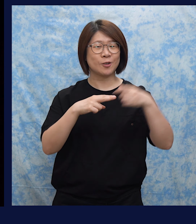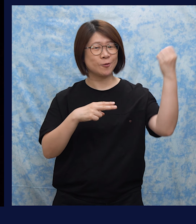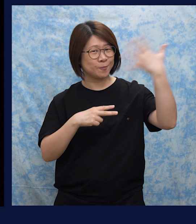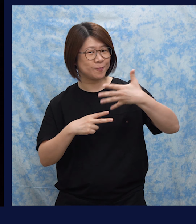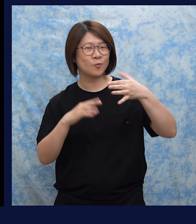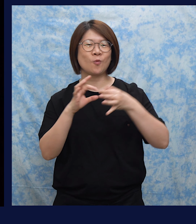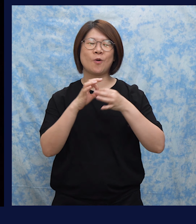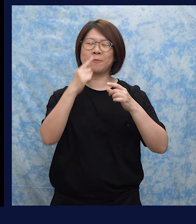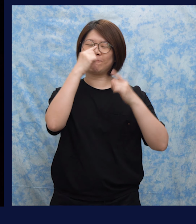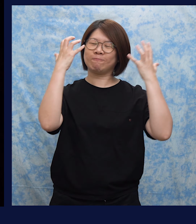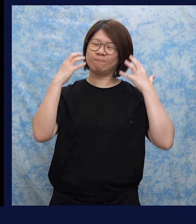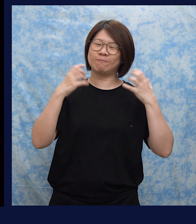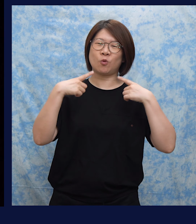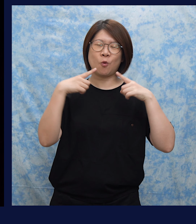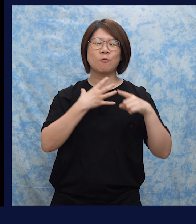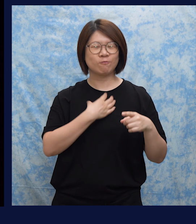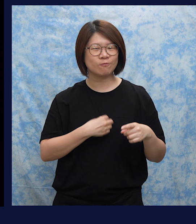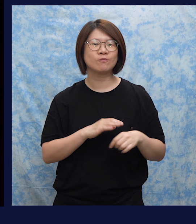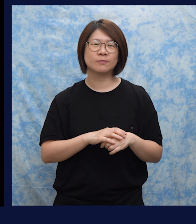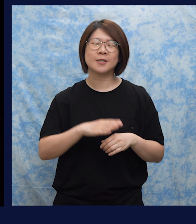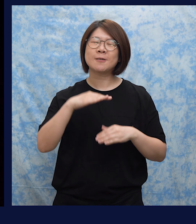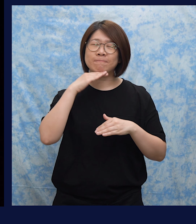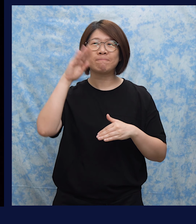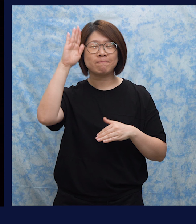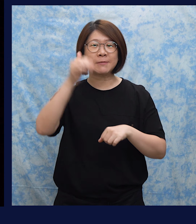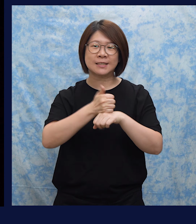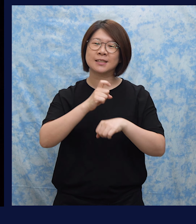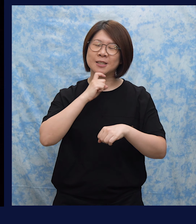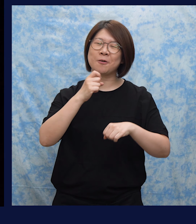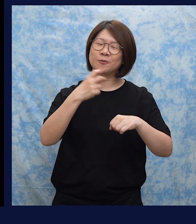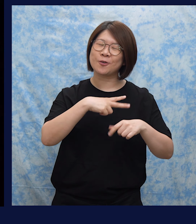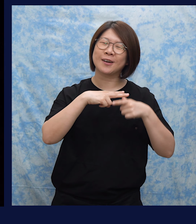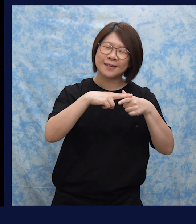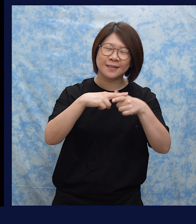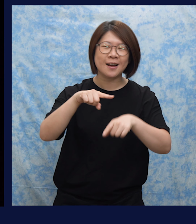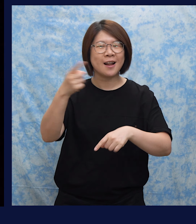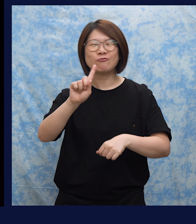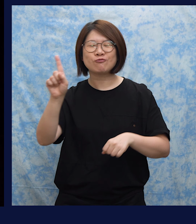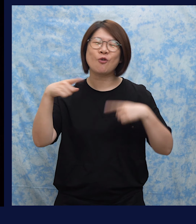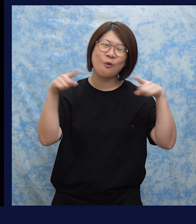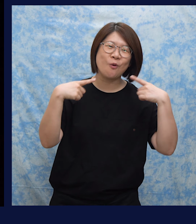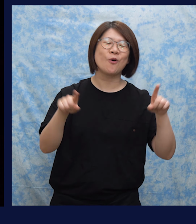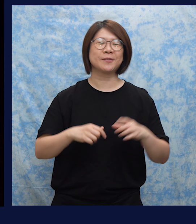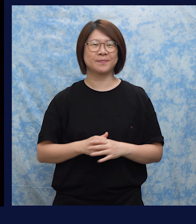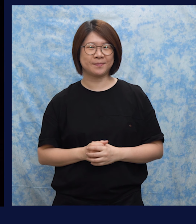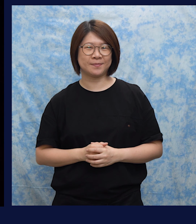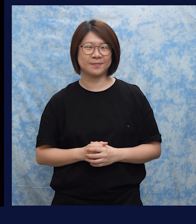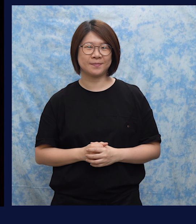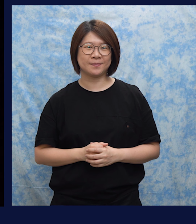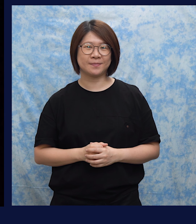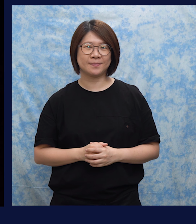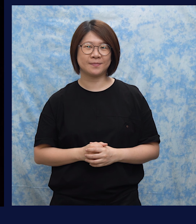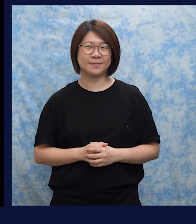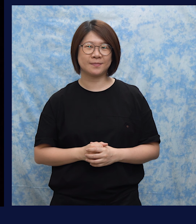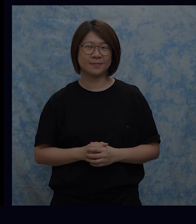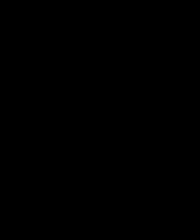啦。一連五集為你介紹巴克受難曲，希望之後亦都有機會為你介紹更多精彩嘅作品。